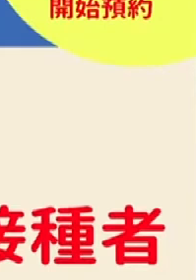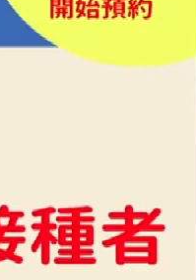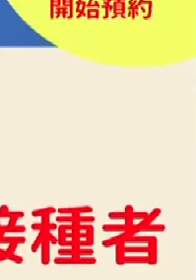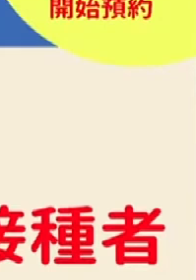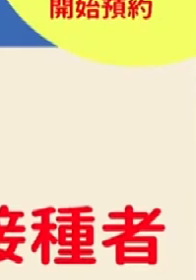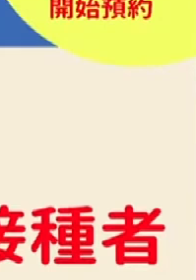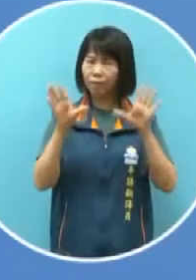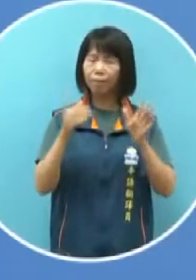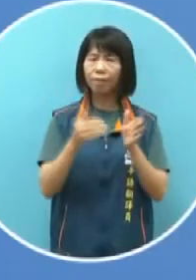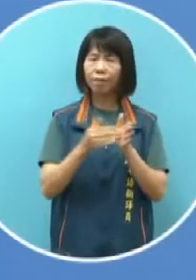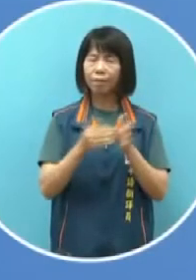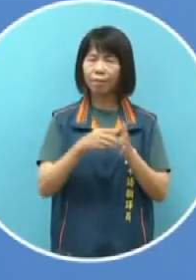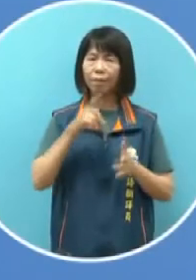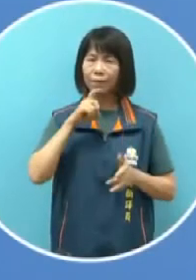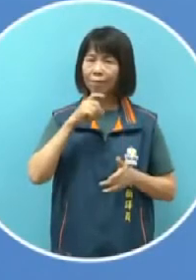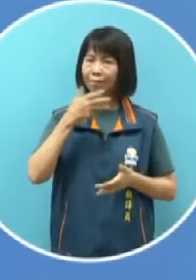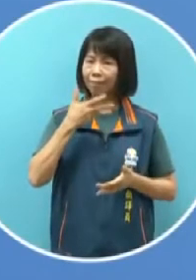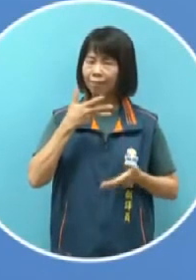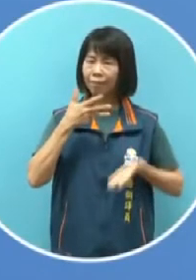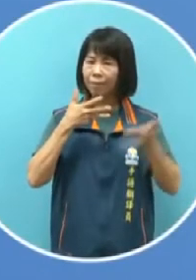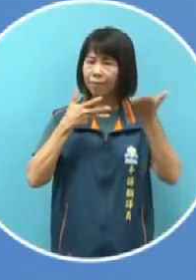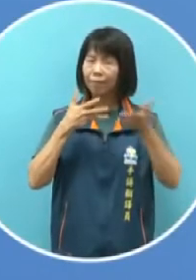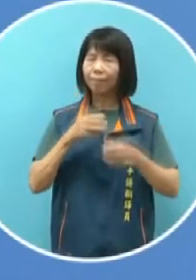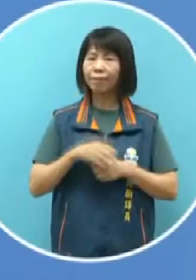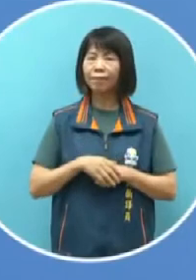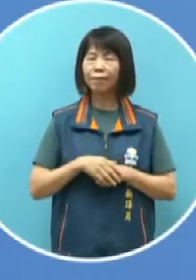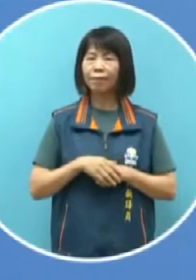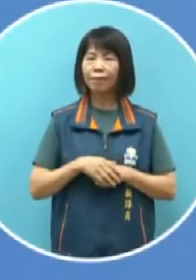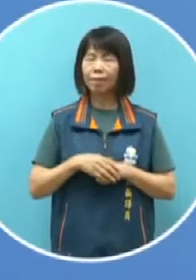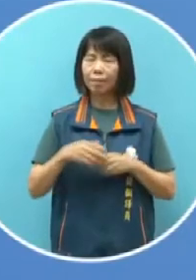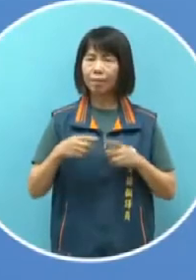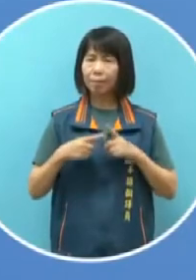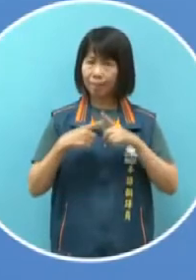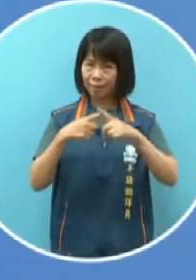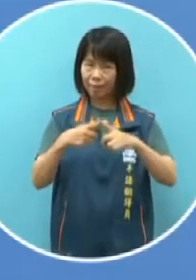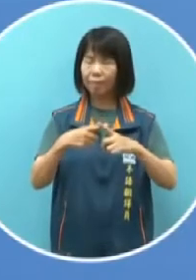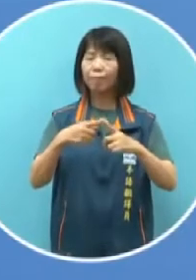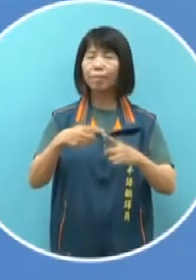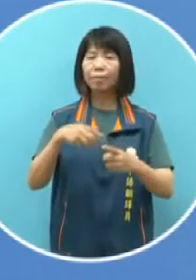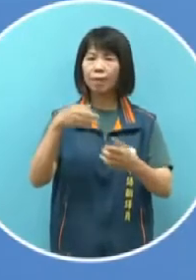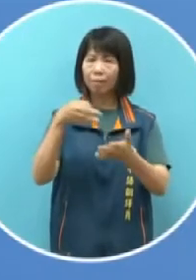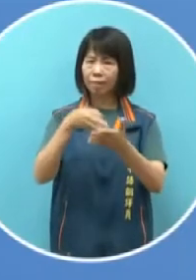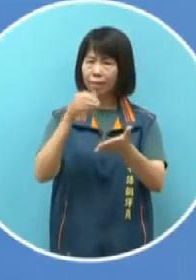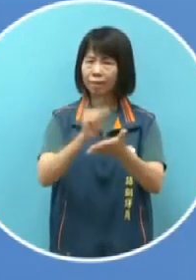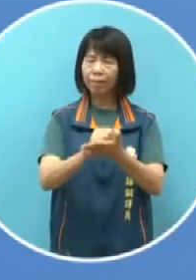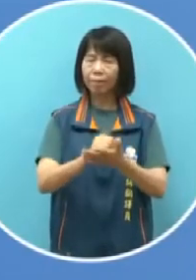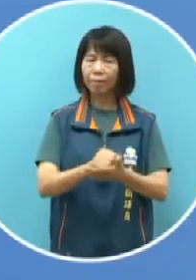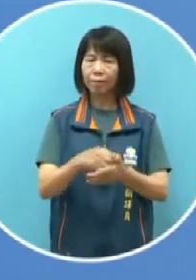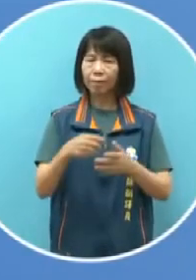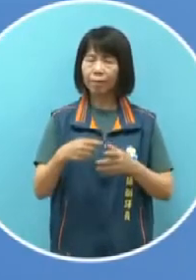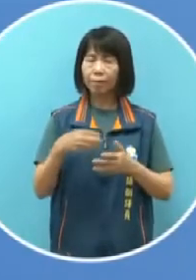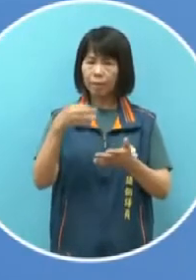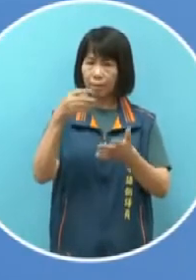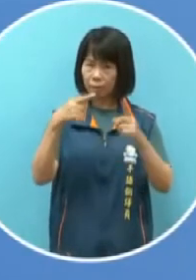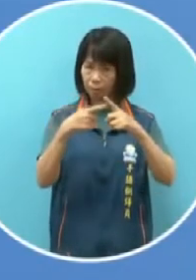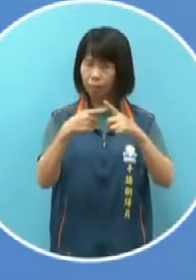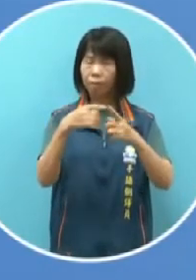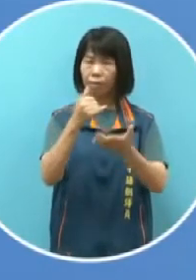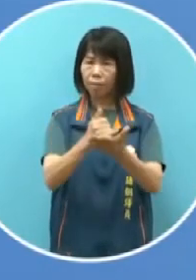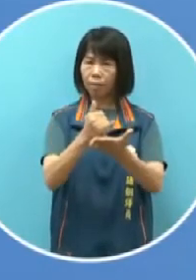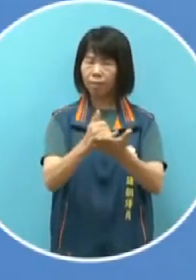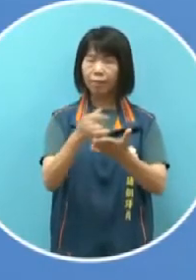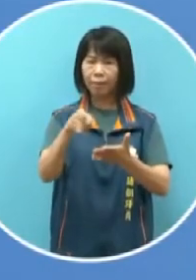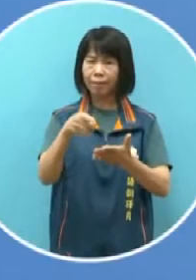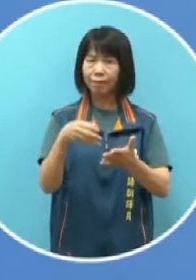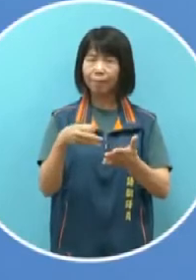03-835-8141。 68岁以上啊，那你可以现场预约哈，记得这叫现场预约，就是我们在所谓的